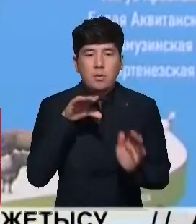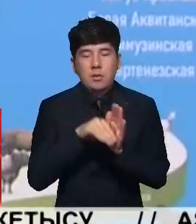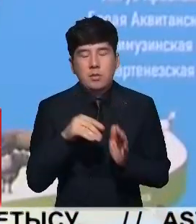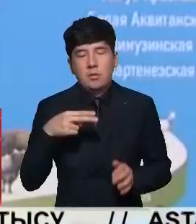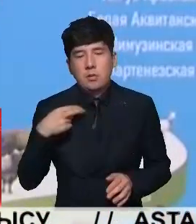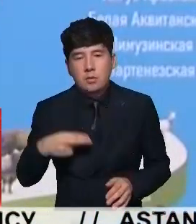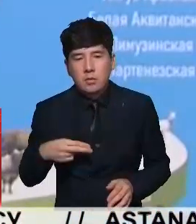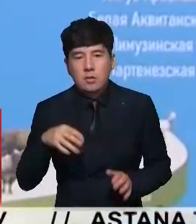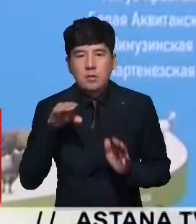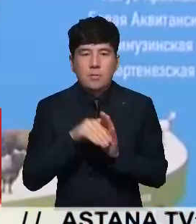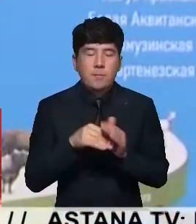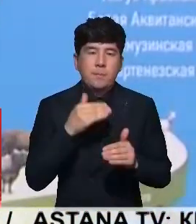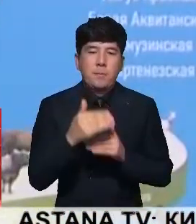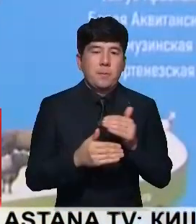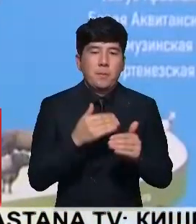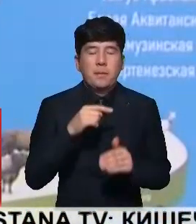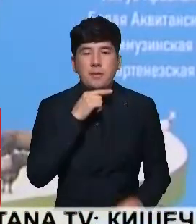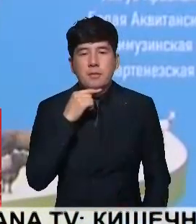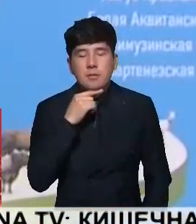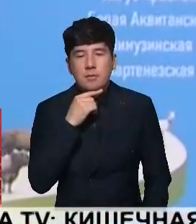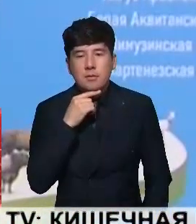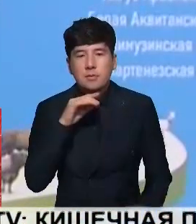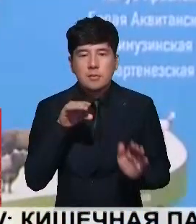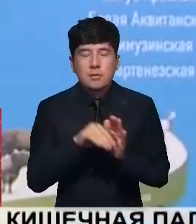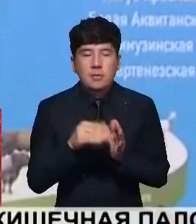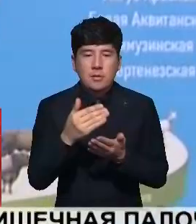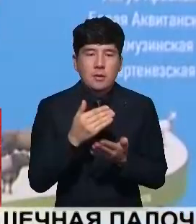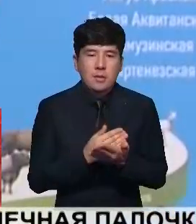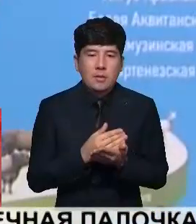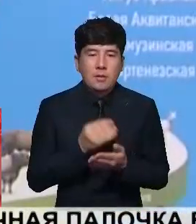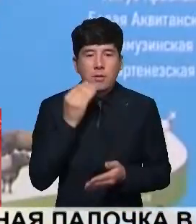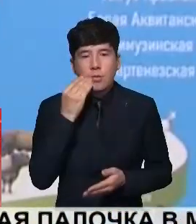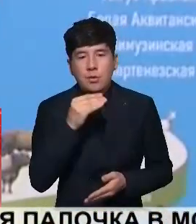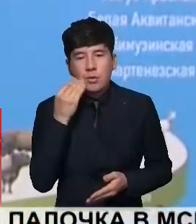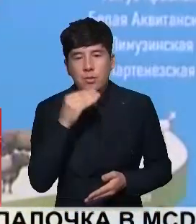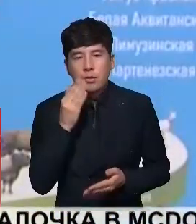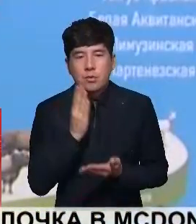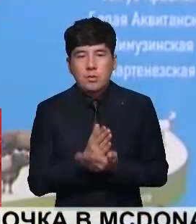также способствует улучшению выхода мяса из туши, увеличивает количество мяса и его качество.